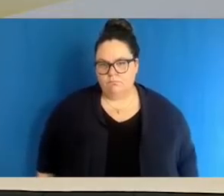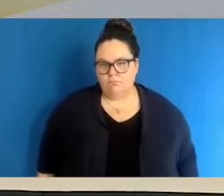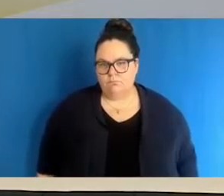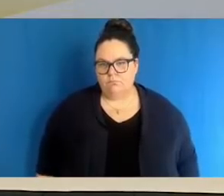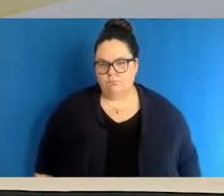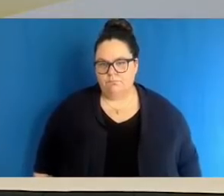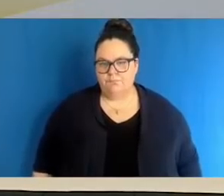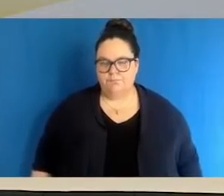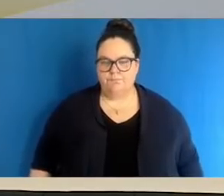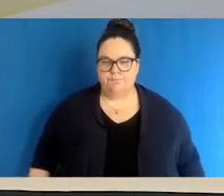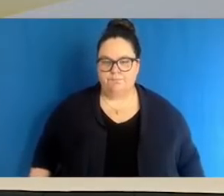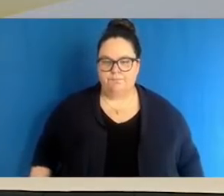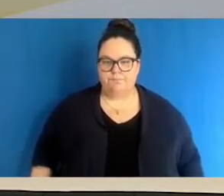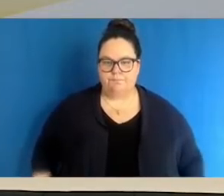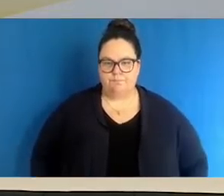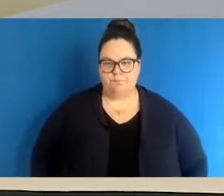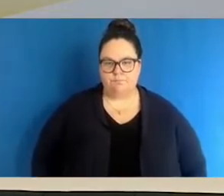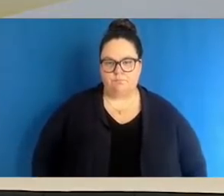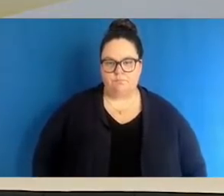les enseignants,